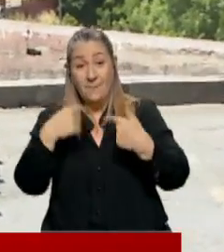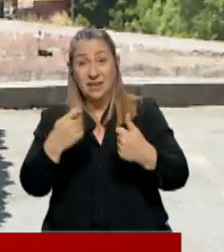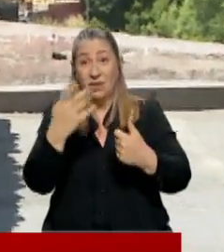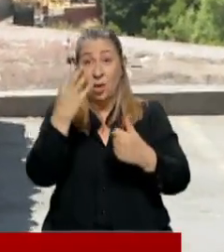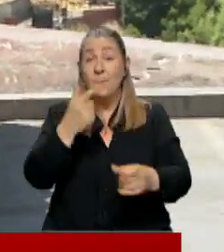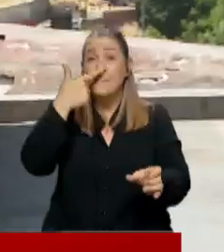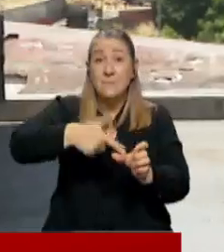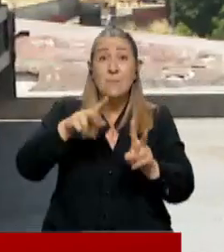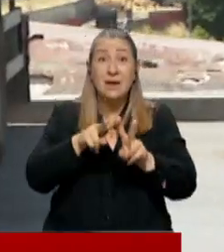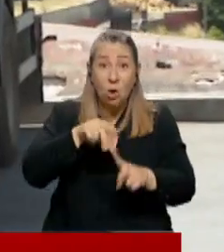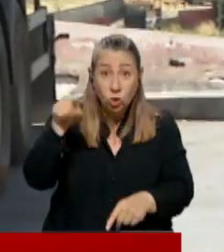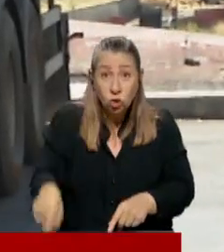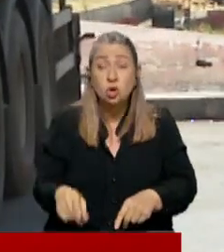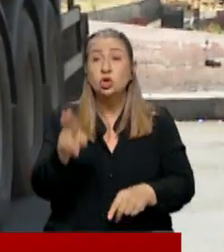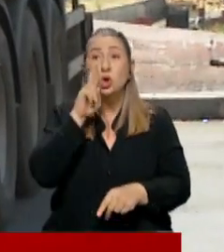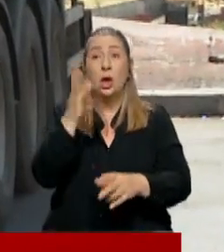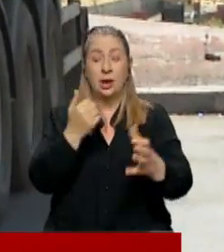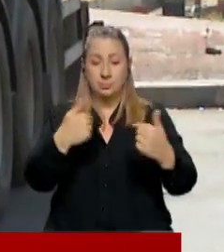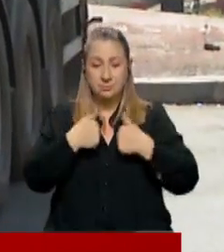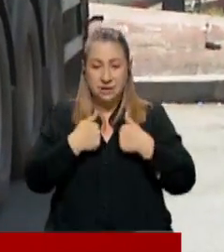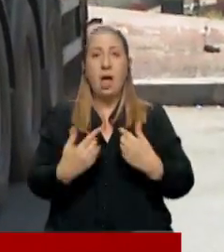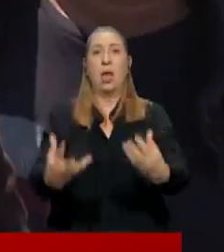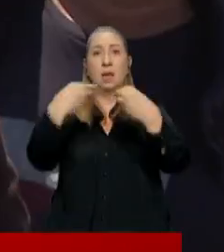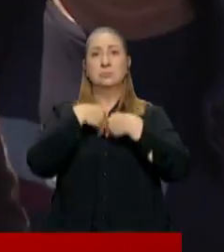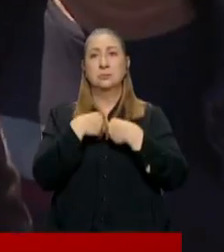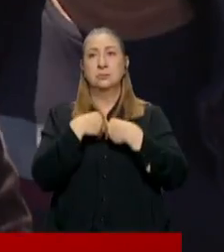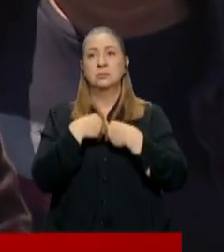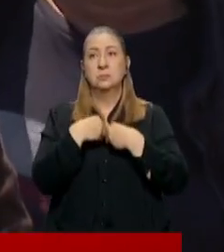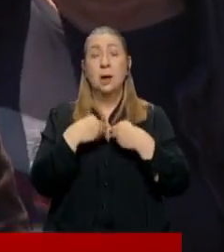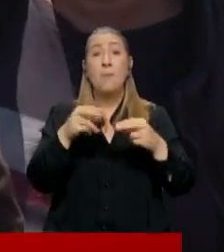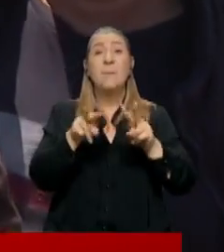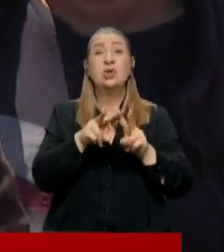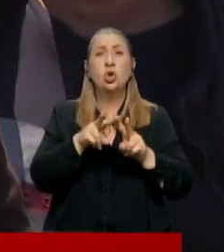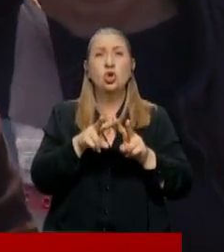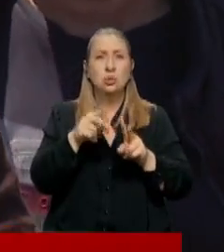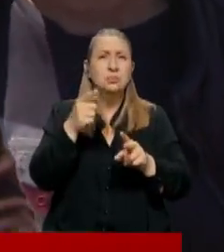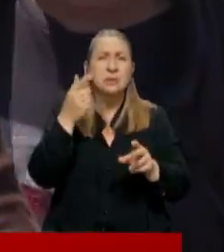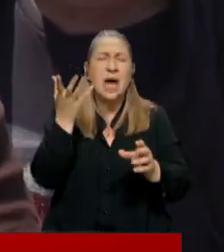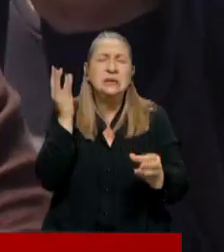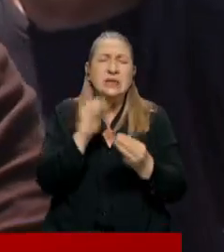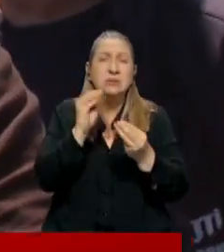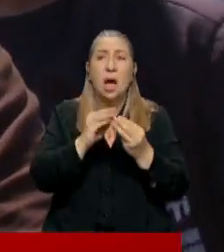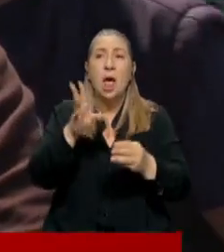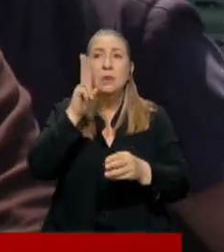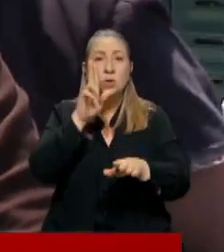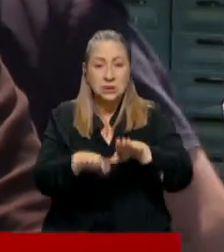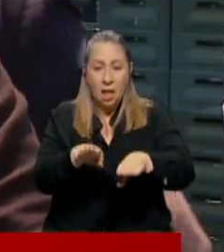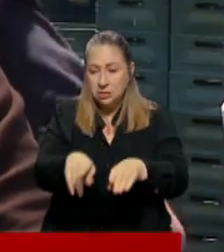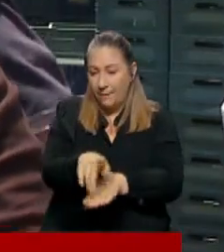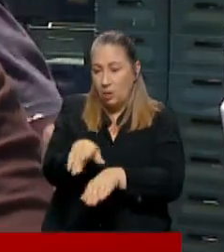olan motorin son olarak da tüketicinin cebine yansıyor. Mazota konan her türlü zam en son terazide